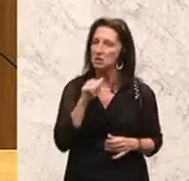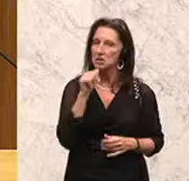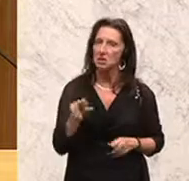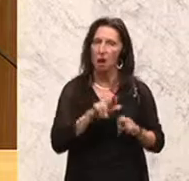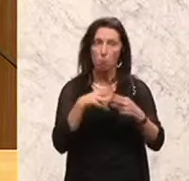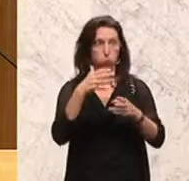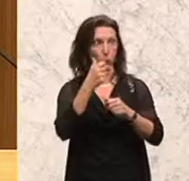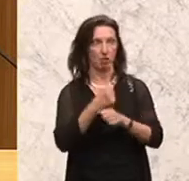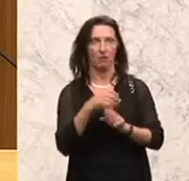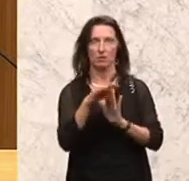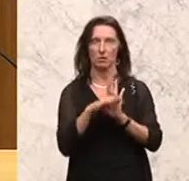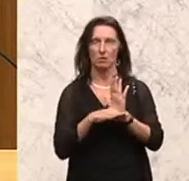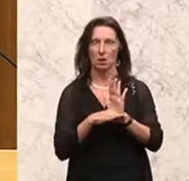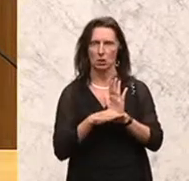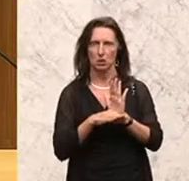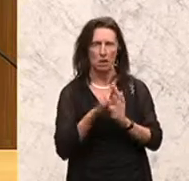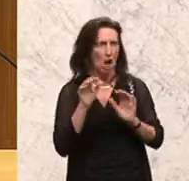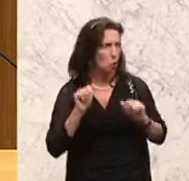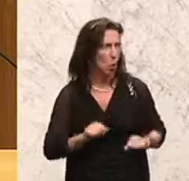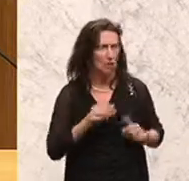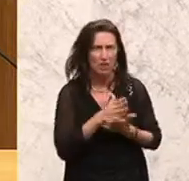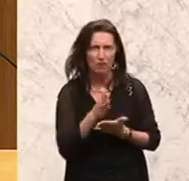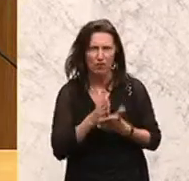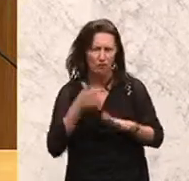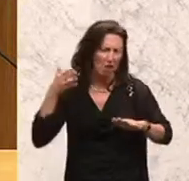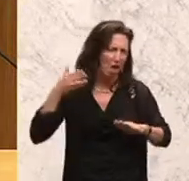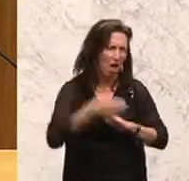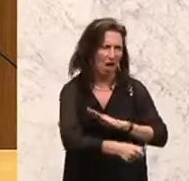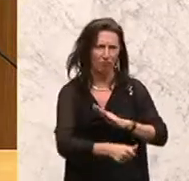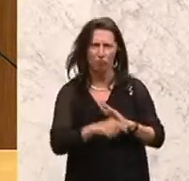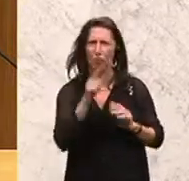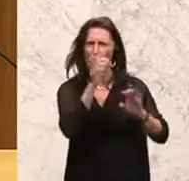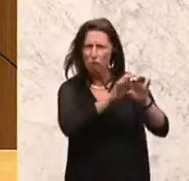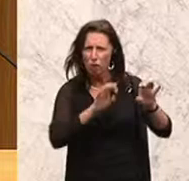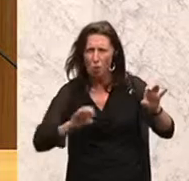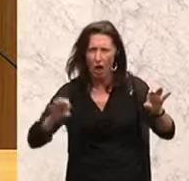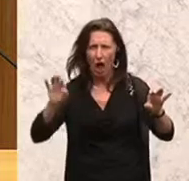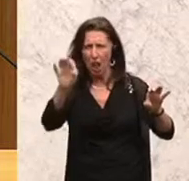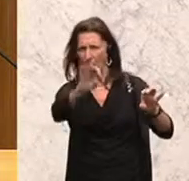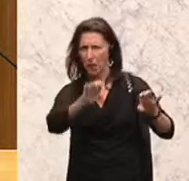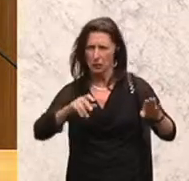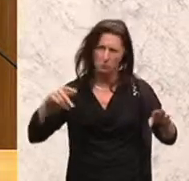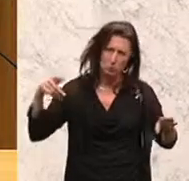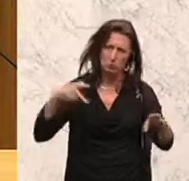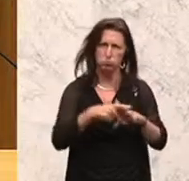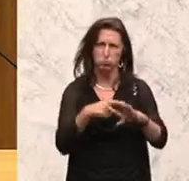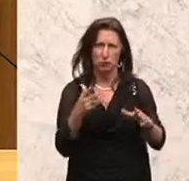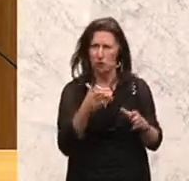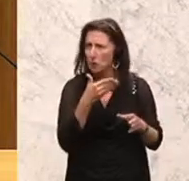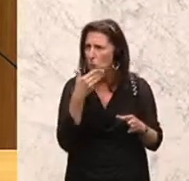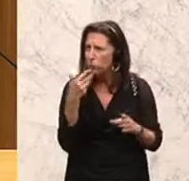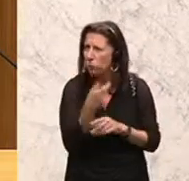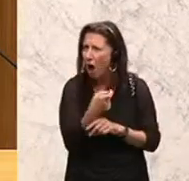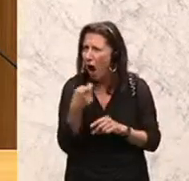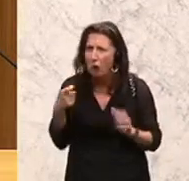die Kompetenzverteilung eingegriffen wird, wo der Föderalismus ausgehöhlt wird, gibt es keine Ausschussbegutachtung. Und das haben wir kritisiert, dass hier in